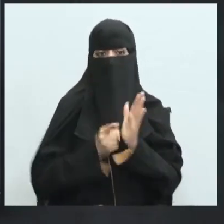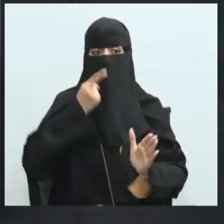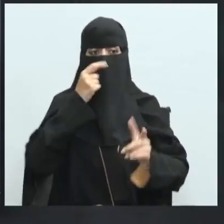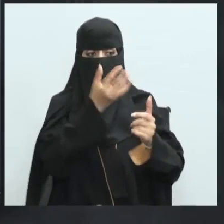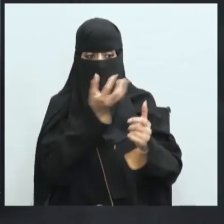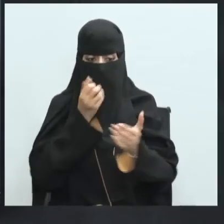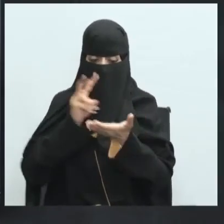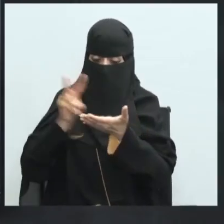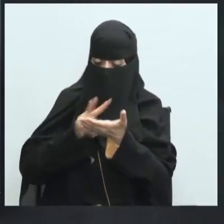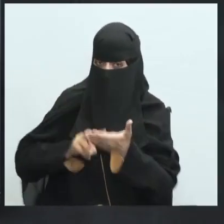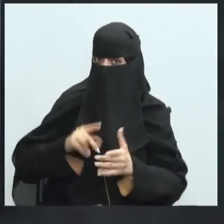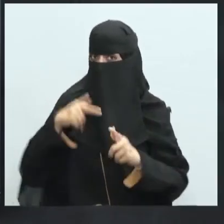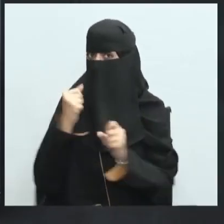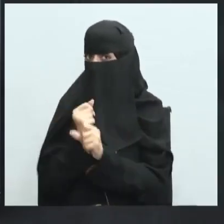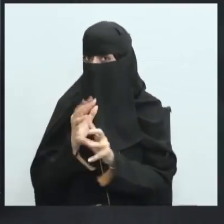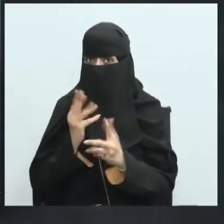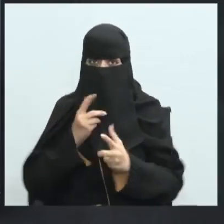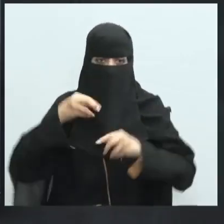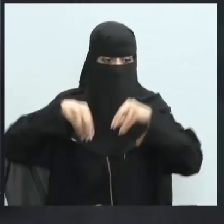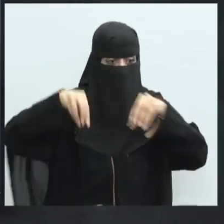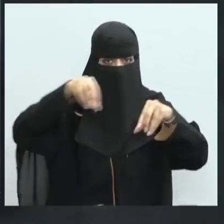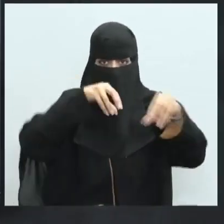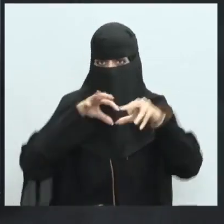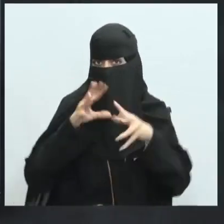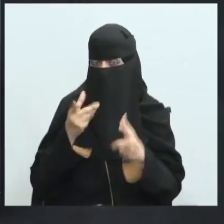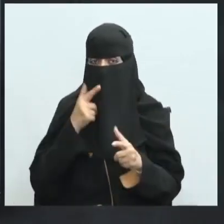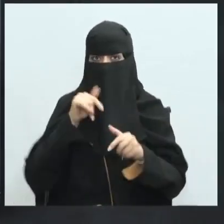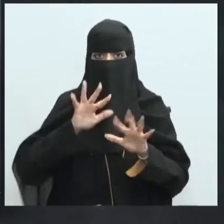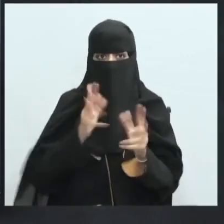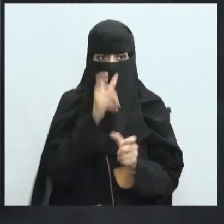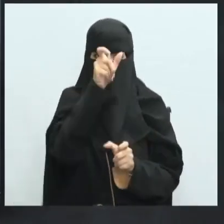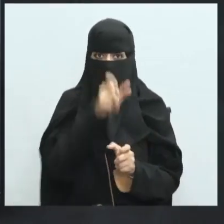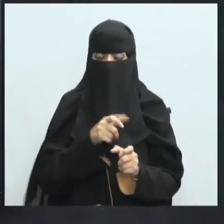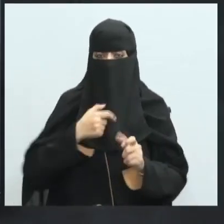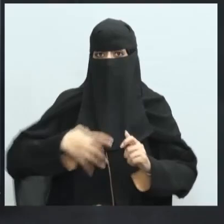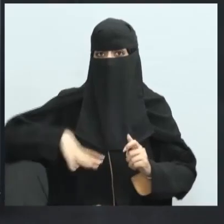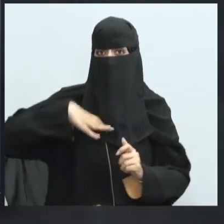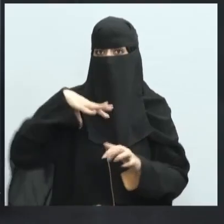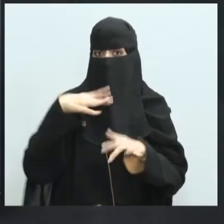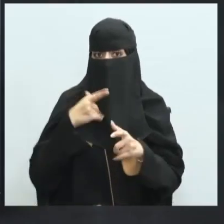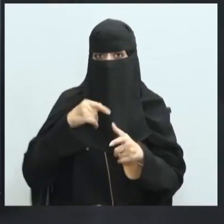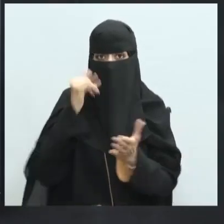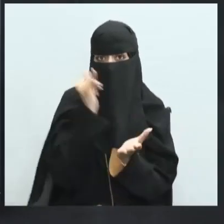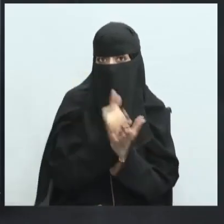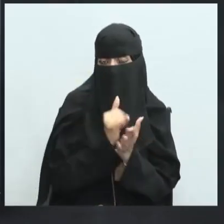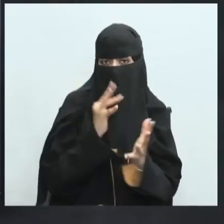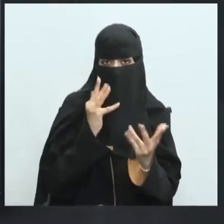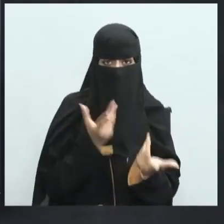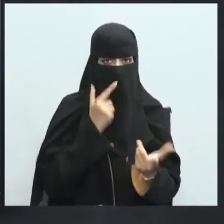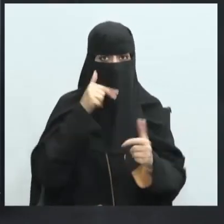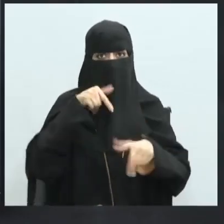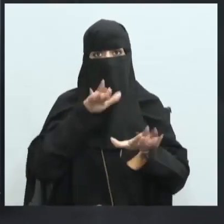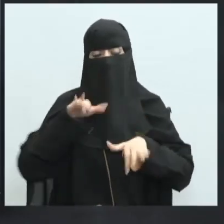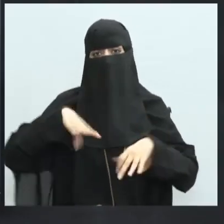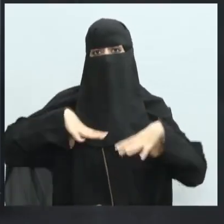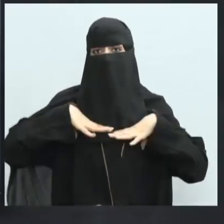ما هو نشاطها واين فروعها ومن هو مجلس الاداره ومن يديرها هذه الشركه وتعرف